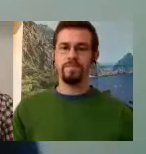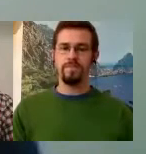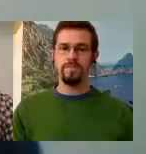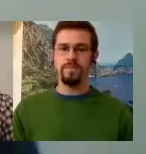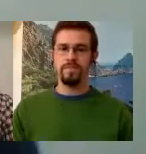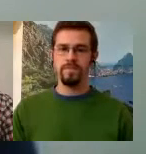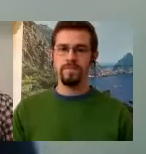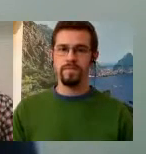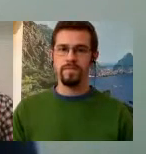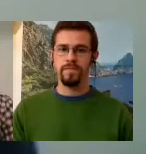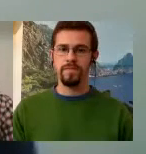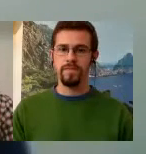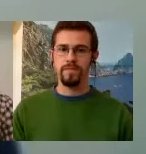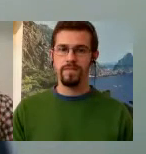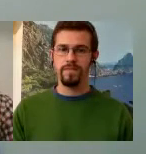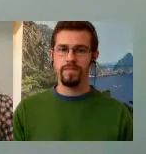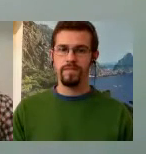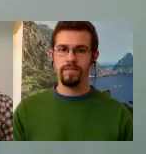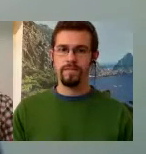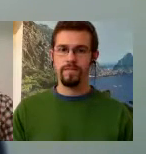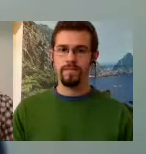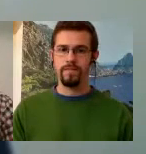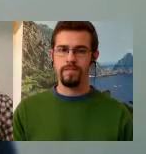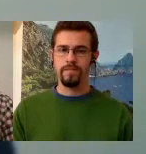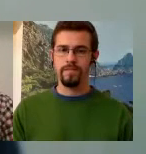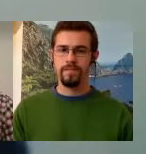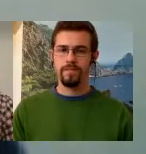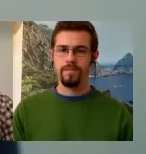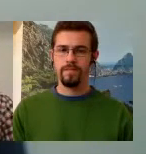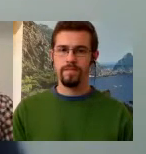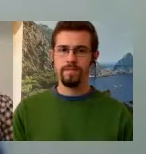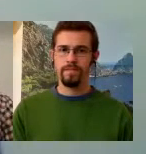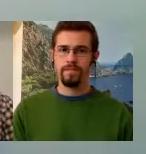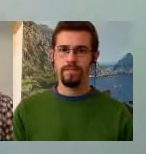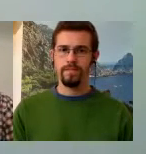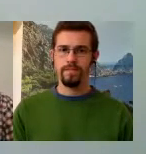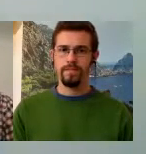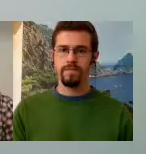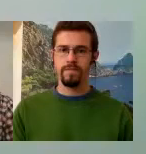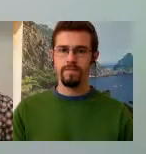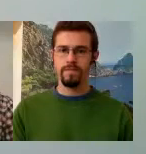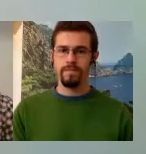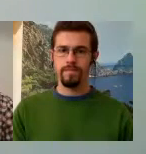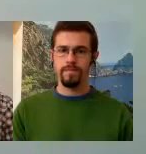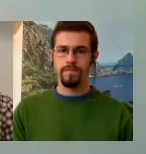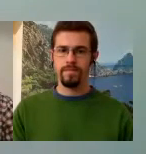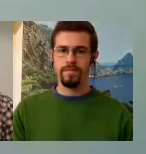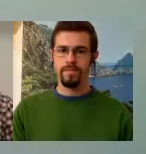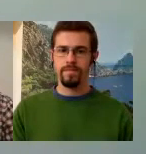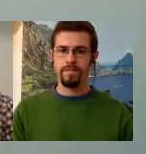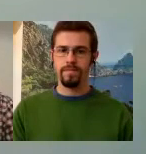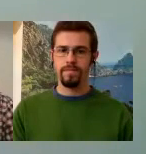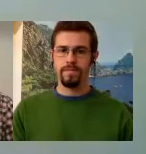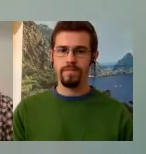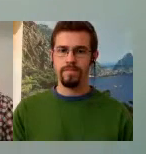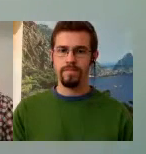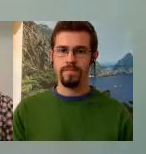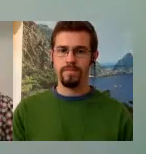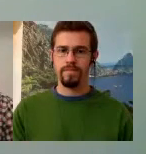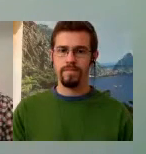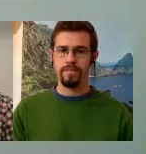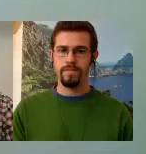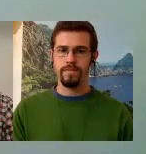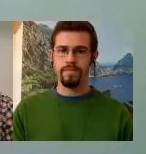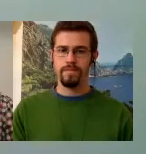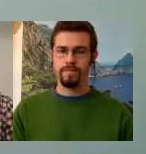مش نقدم اليوم مون بروجي بتاع فان جوتيود اللي هو باسم الى اي مدى تساعد كتابه لغه